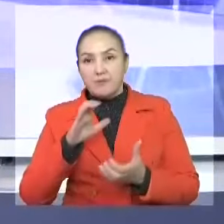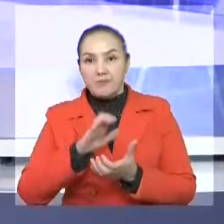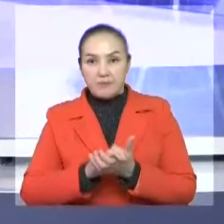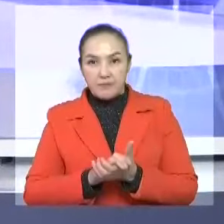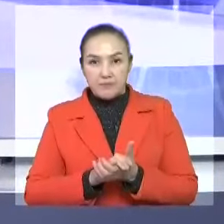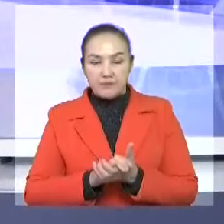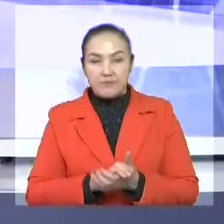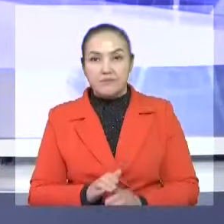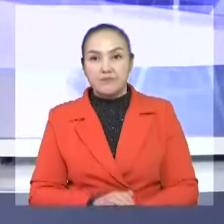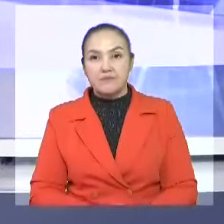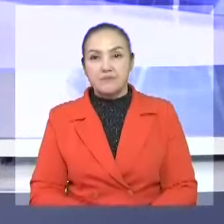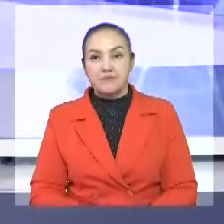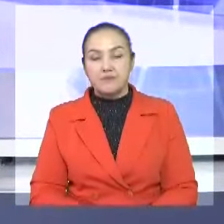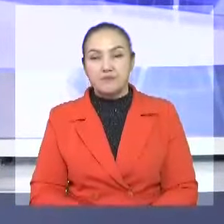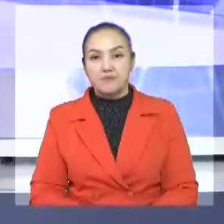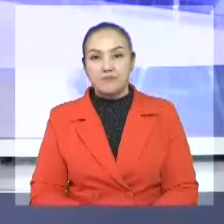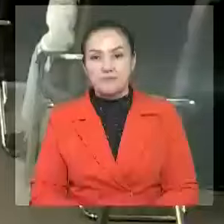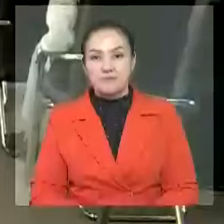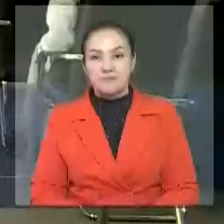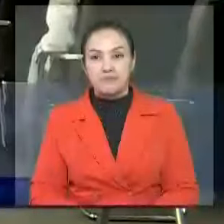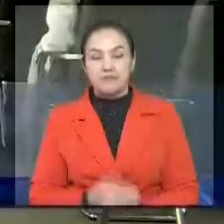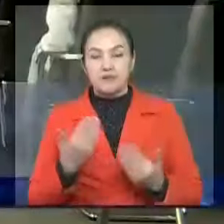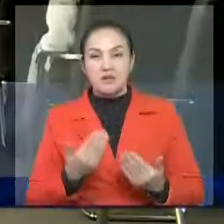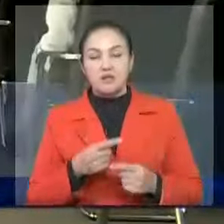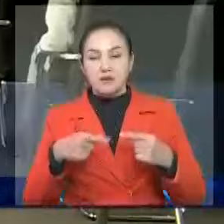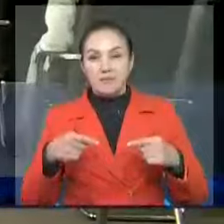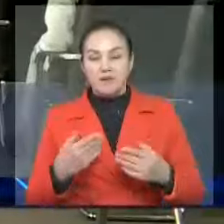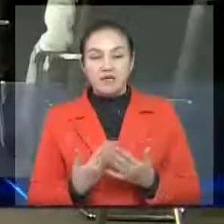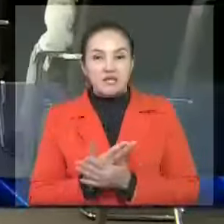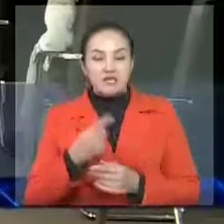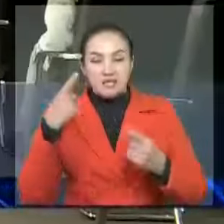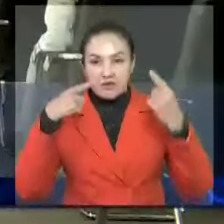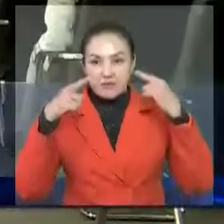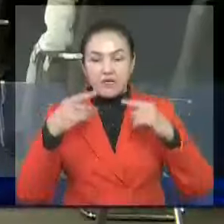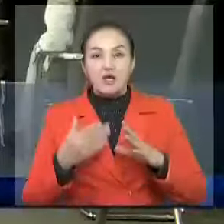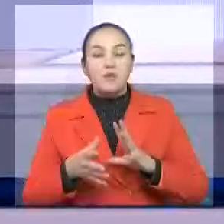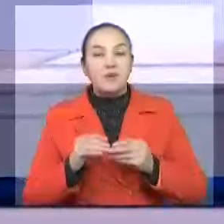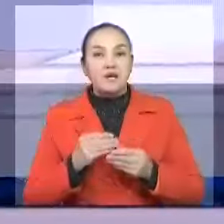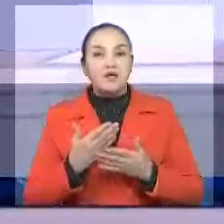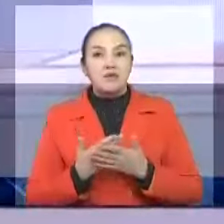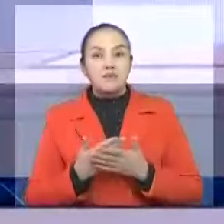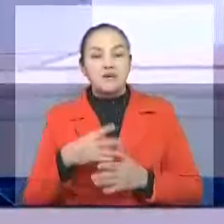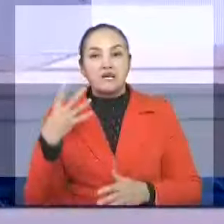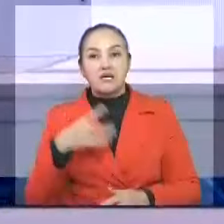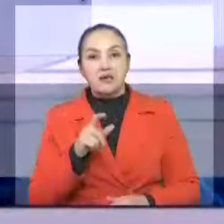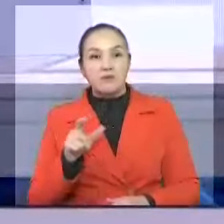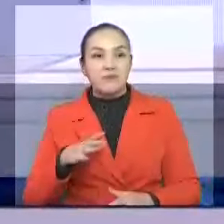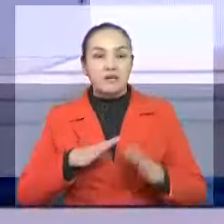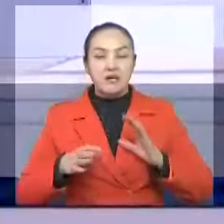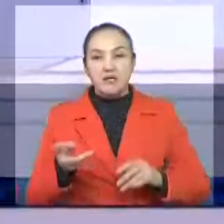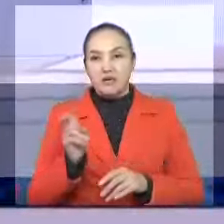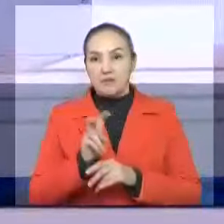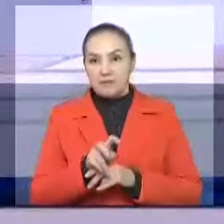таныстырды. Толығырақ тілшіміз тарқатады. Бүгін өздерінің жаңашыл идеялар мен жобаларын ұсынуға 40-қа жуық студент